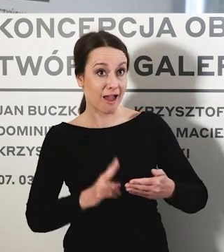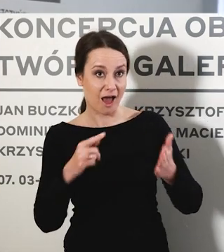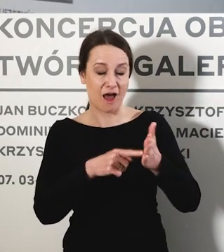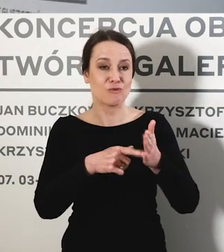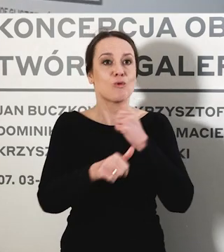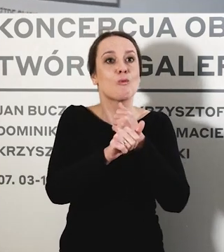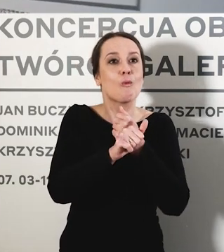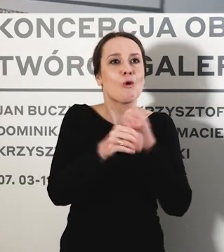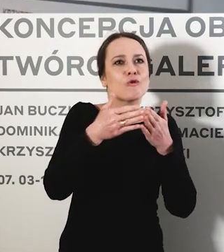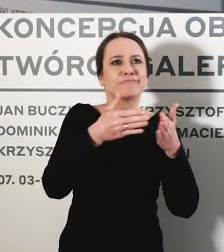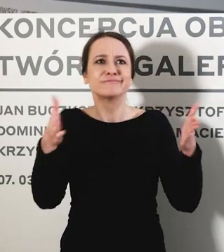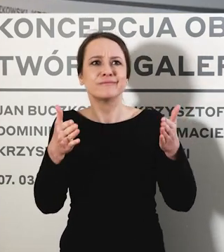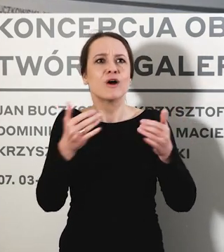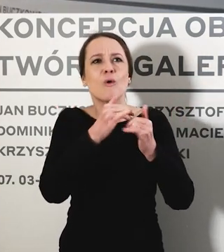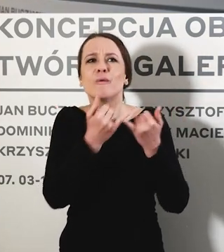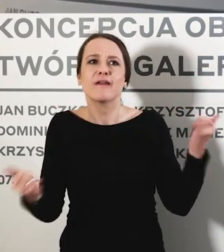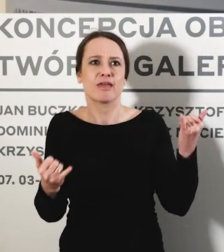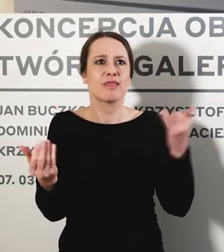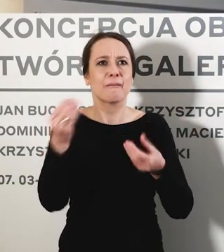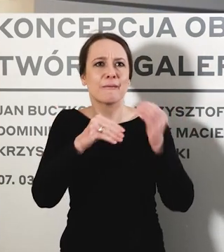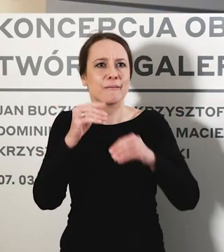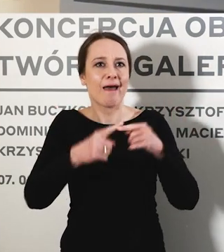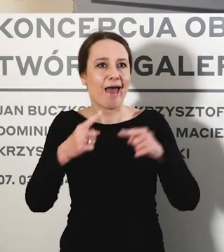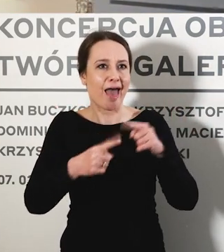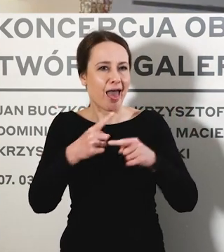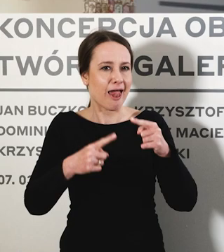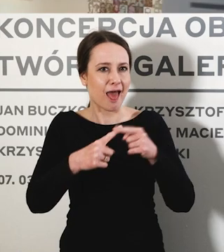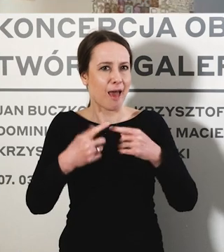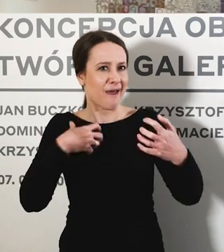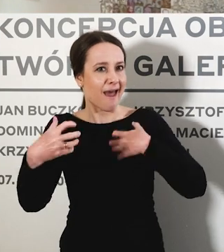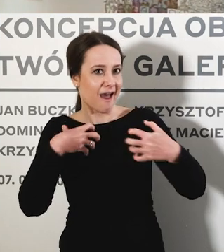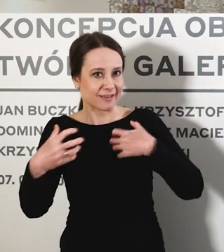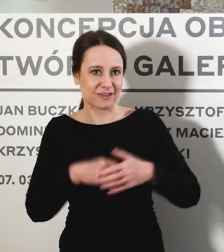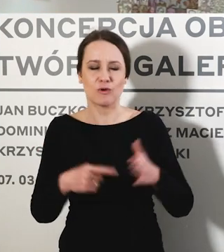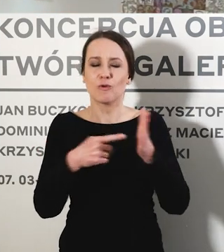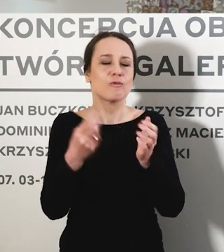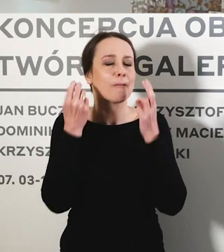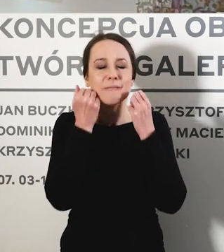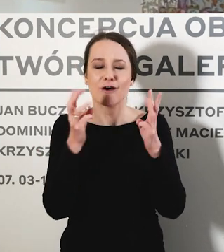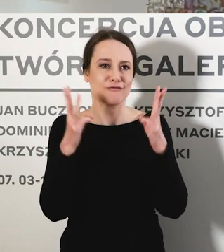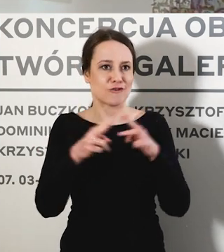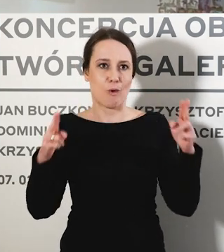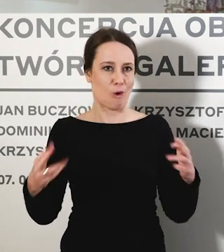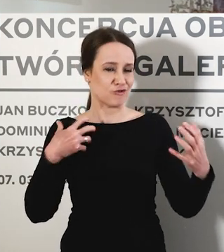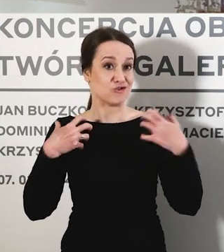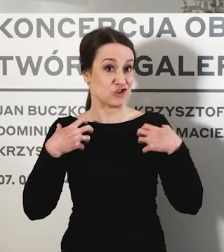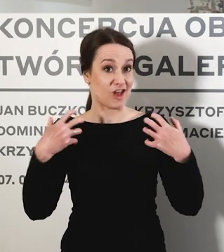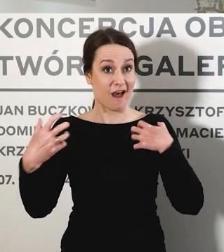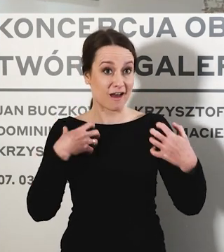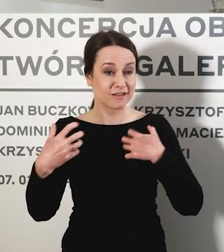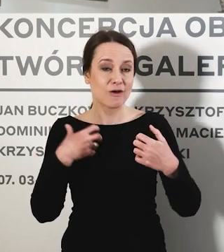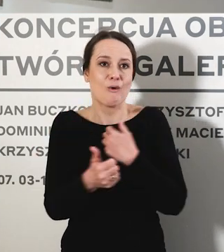jednak jego pole różne formy wypowiedzi artystycznej był to ważny okres w naszym życiu lecz artystycznym ponieważ